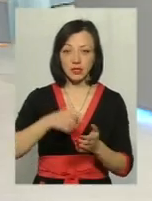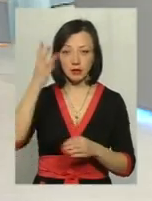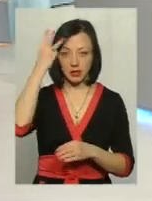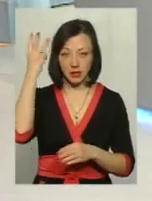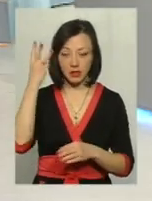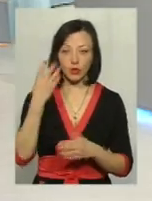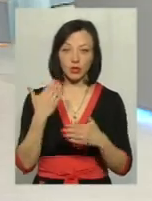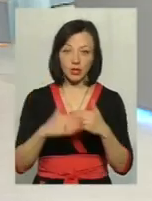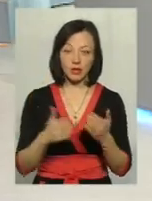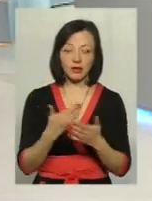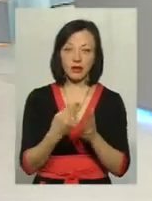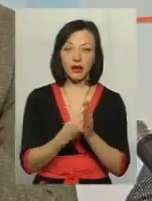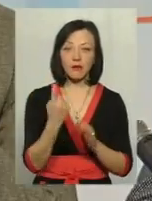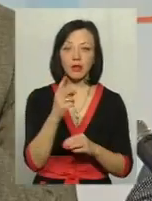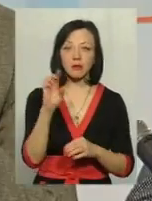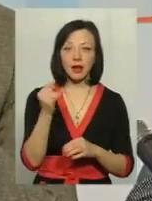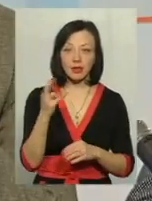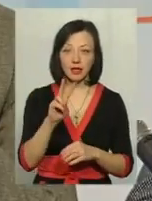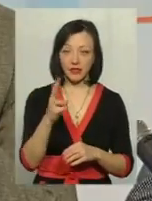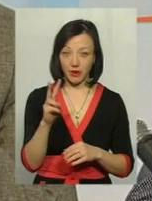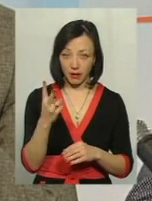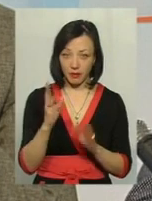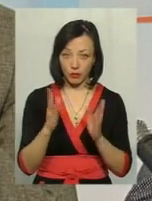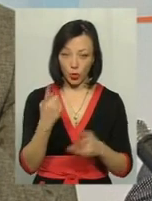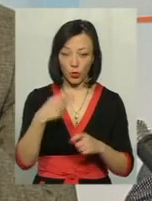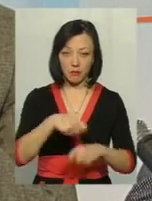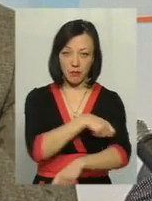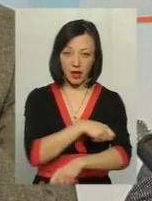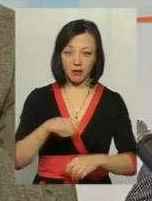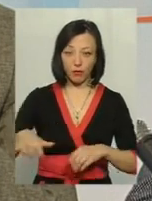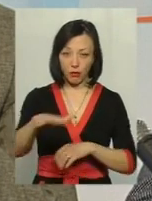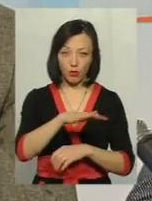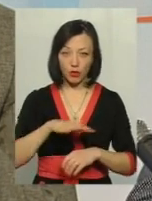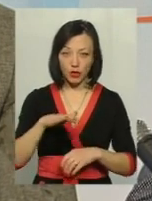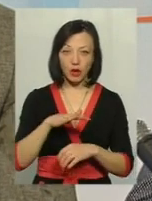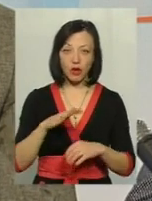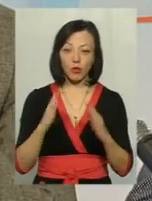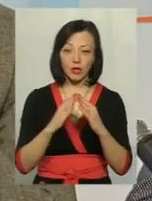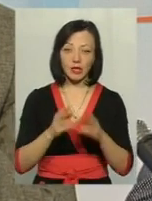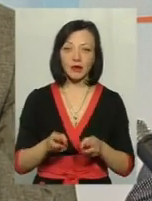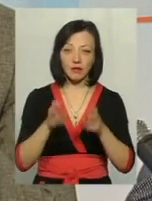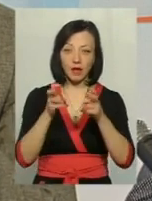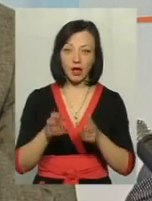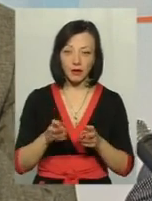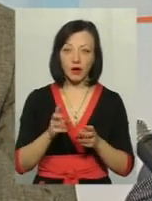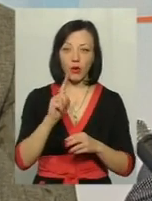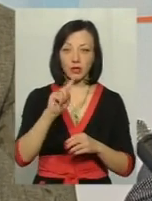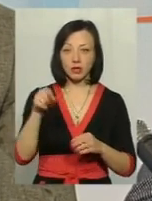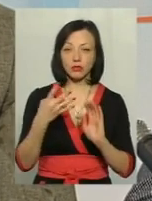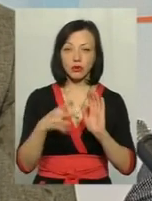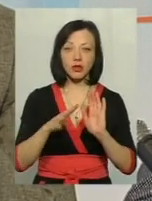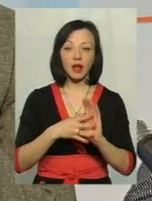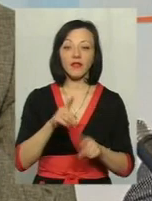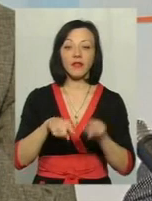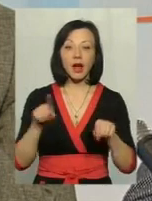вже скоригований тариф з 1 березня буде 2 гривні за квадратний метр в будинках з ліфтами, а без ліфтів 1,49 середній, то